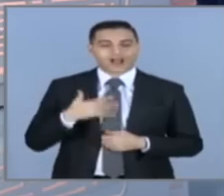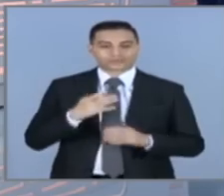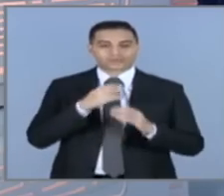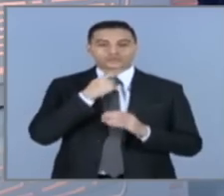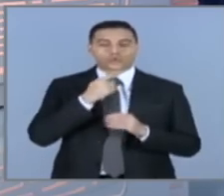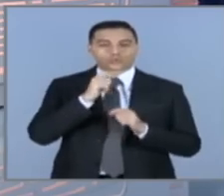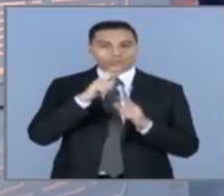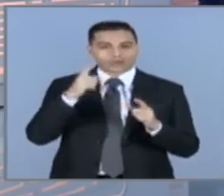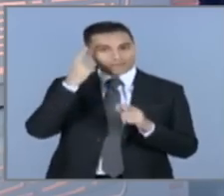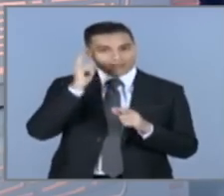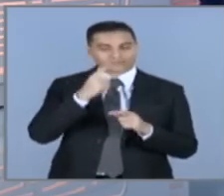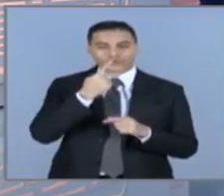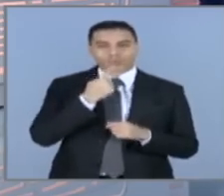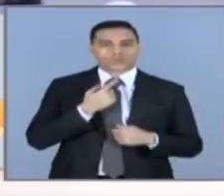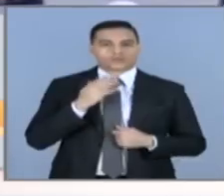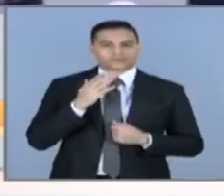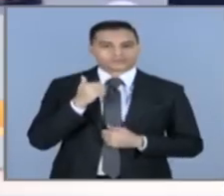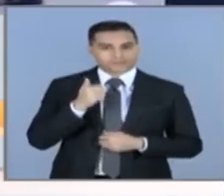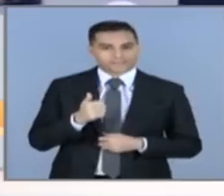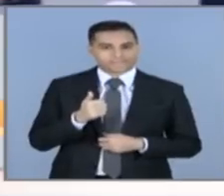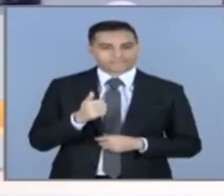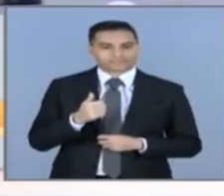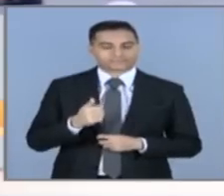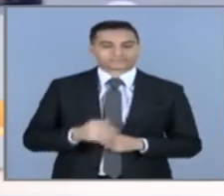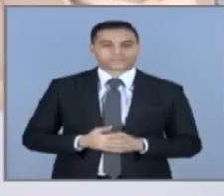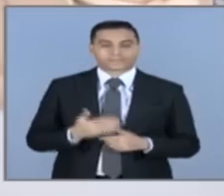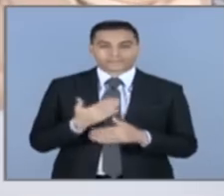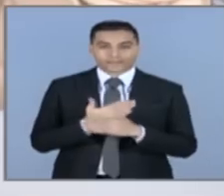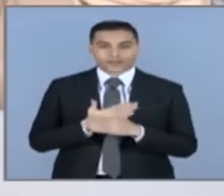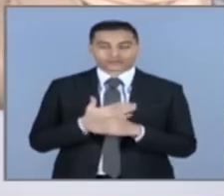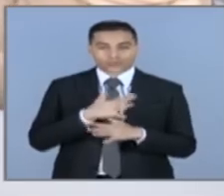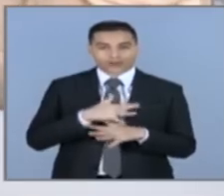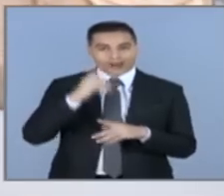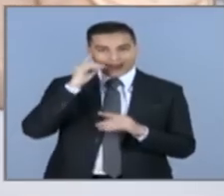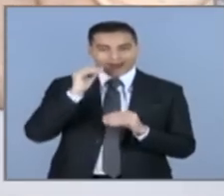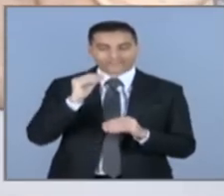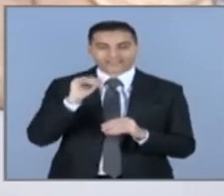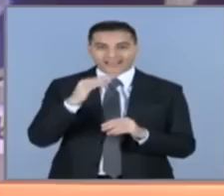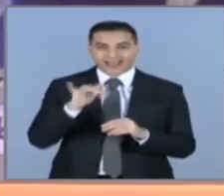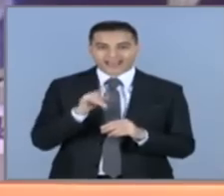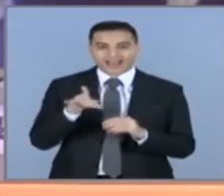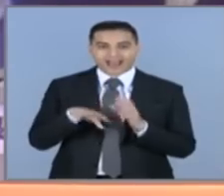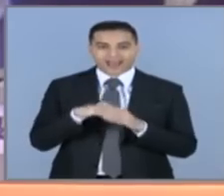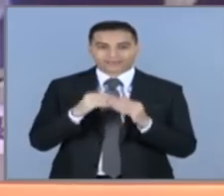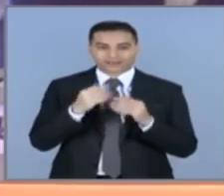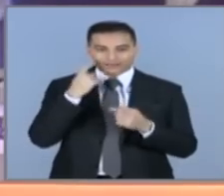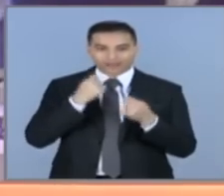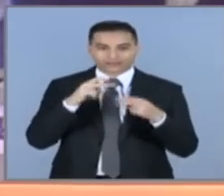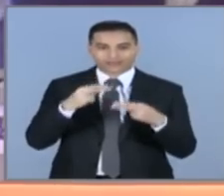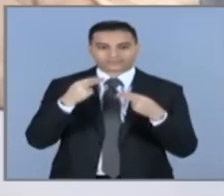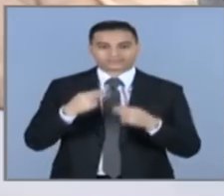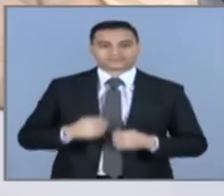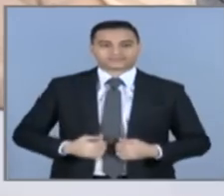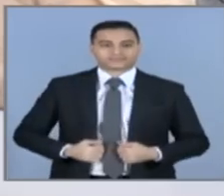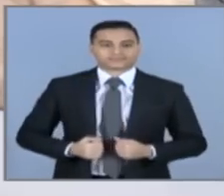بصوت واضح إن شاء الله. الأسئلة طبعاً مش صعبة إن شاء الله خير، علشان إحنا عارفين إن يحيى هينزل في تحت الضغط. إن شاء الله